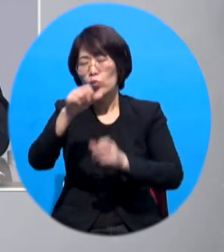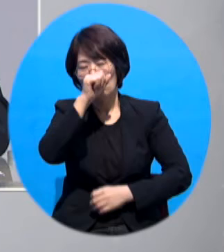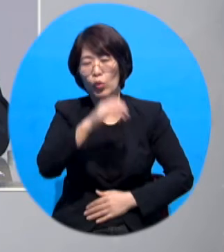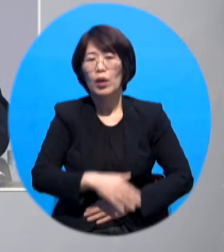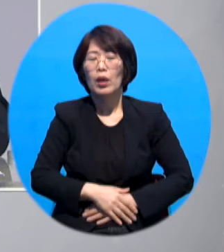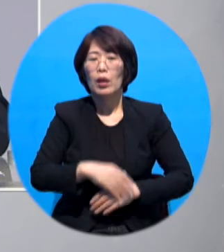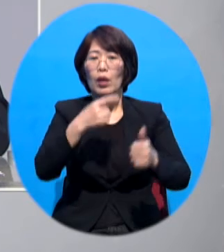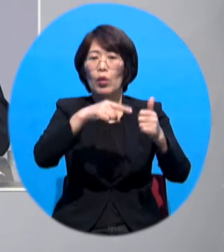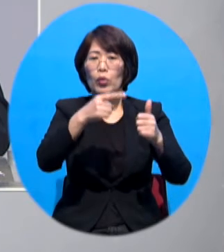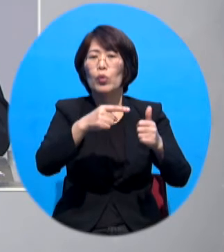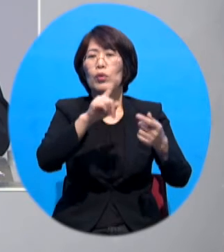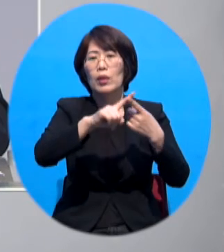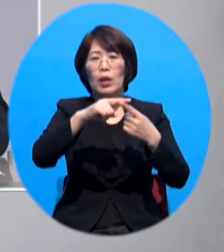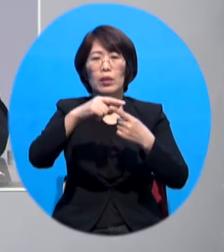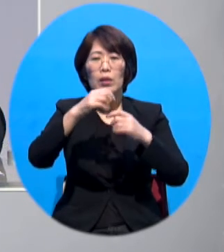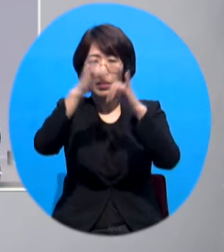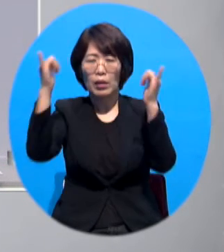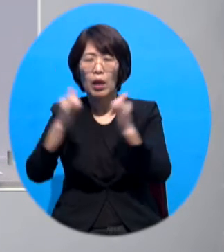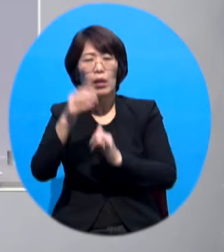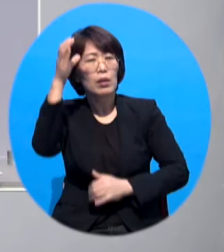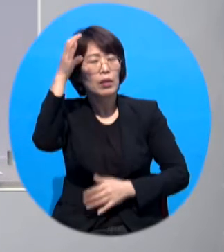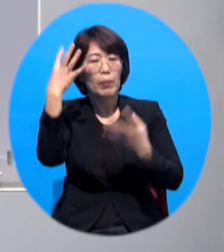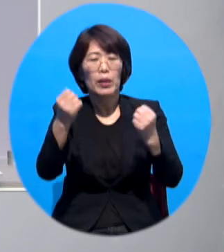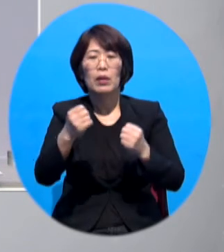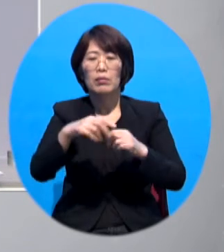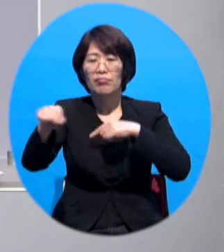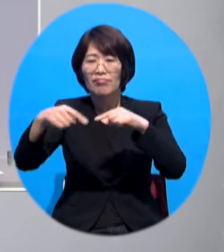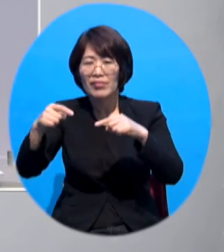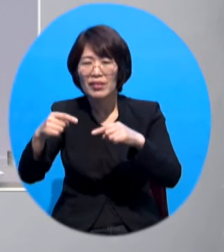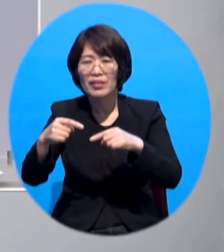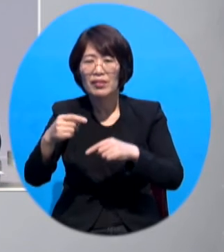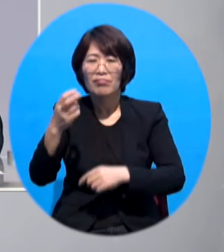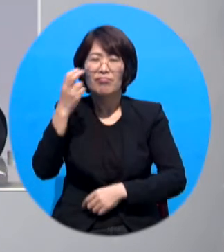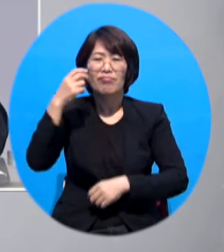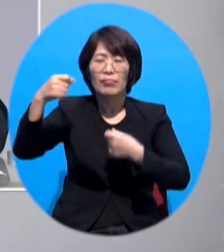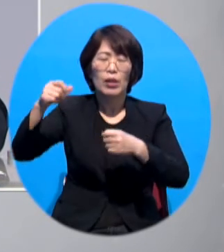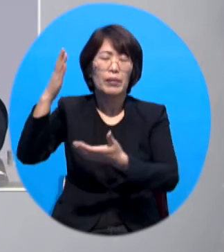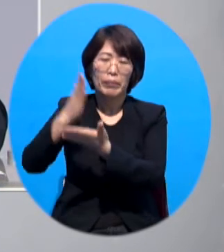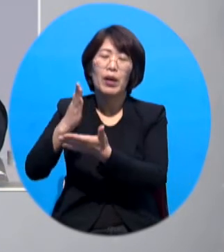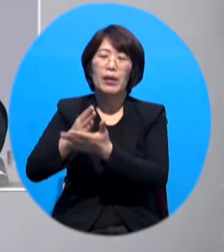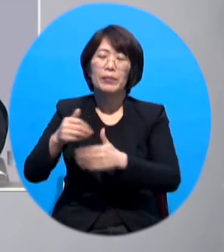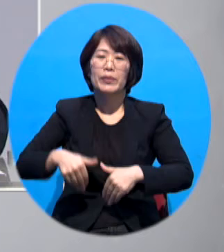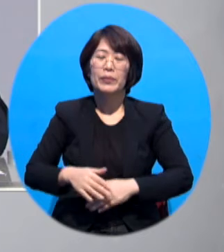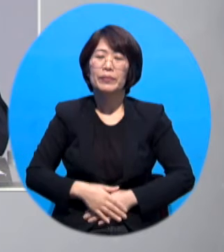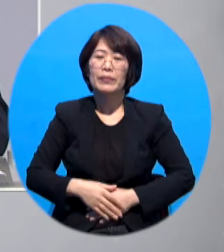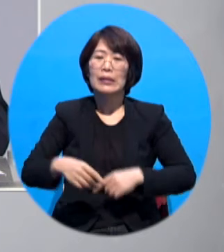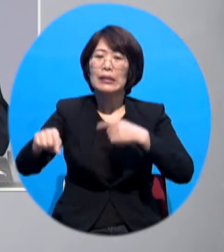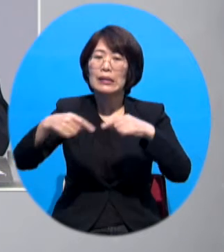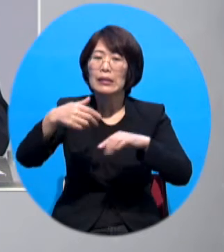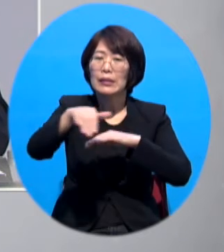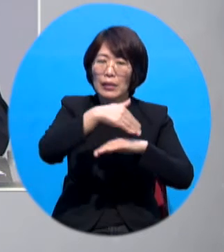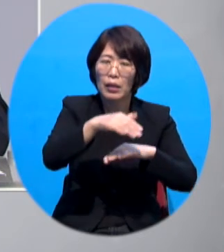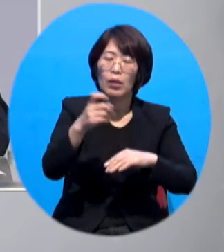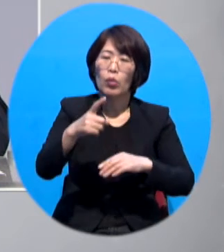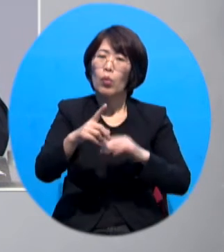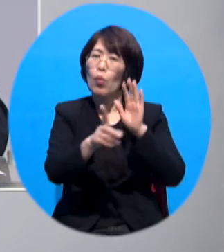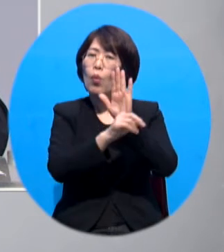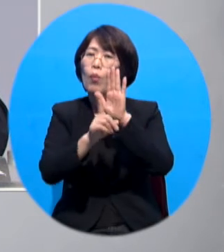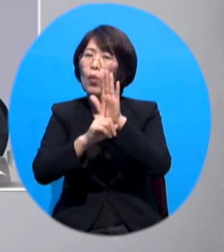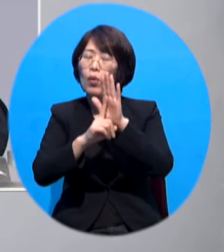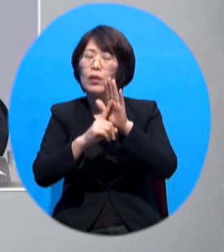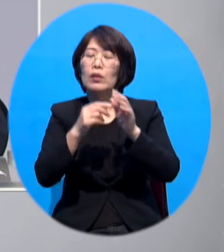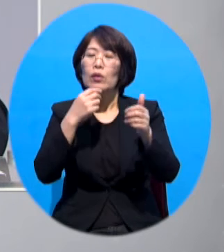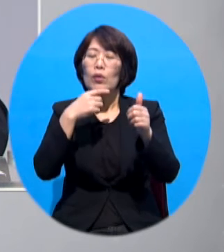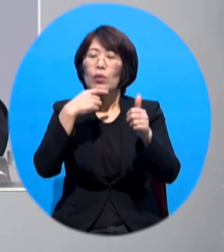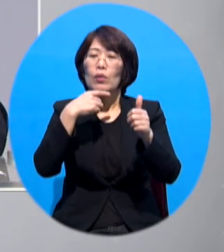기대가 있기 때문에 정치 를 표방 하거나 또 정치인의 흉내를 내지 않았으면 좋겠습니다 어떤 정책이나 또 후보자의 자질이나